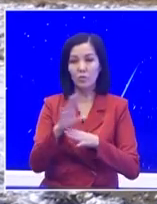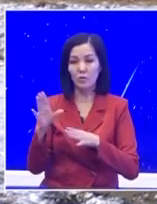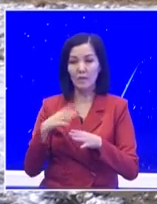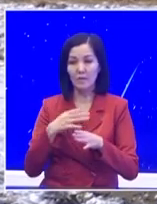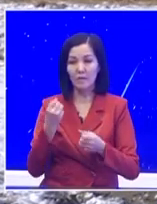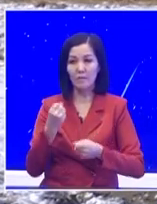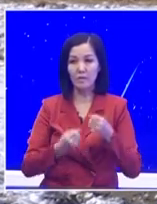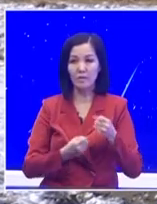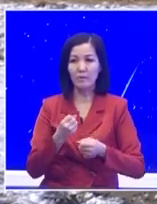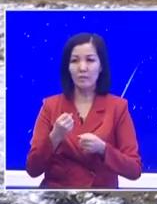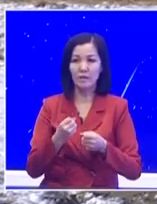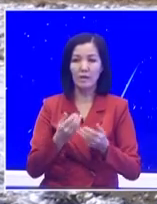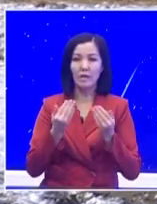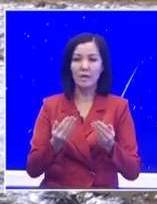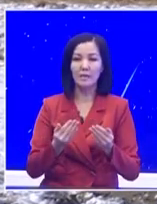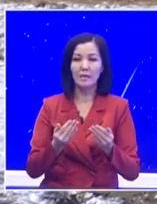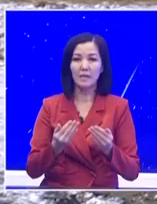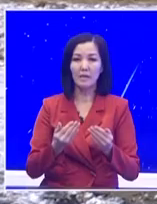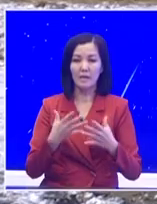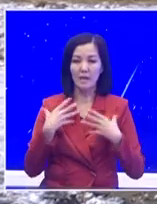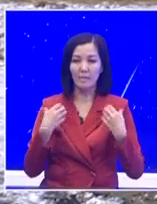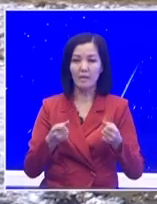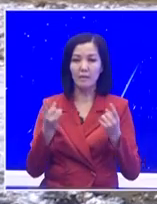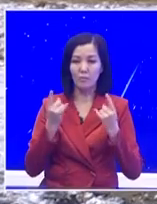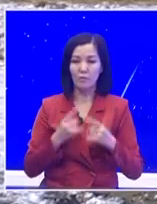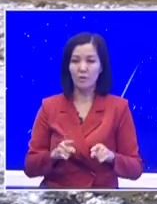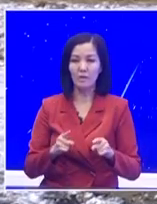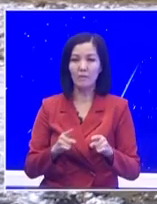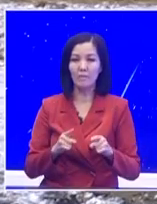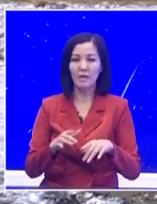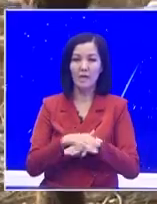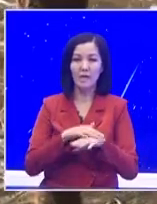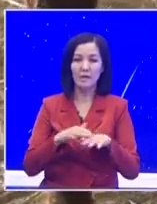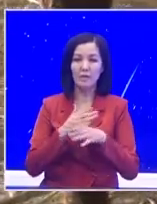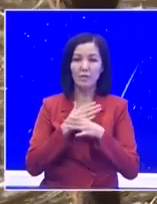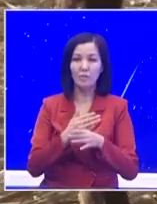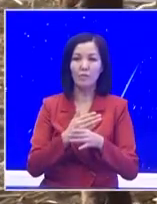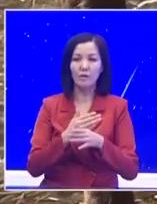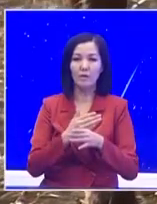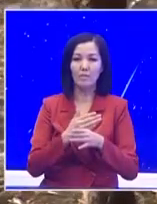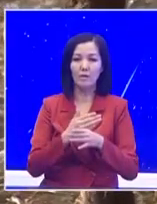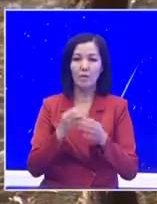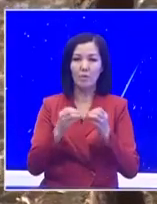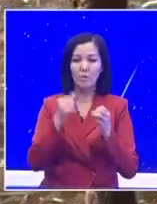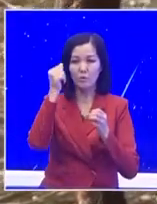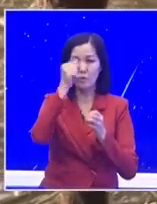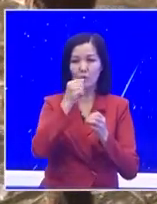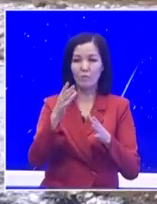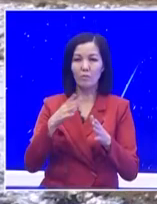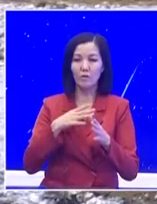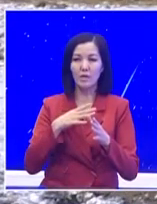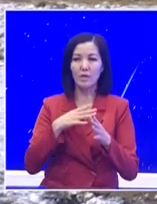осы. Құдайға шүкір, енді өзірге барған аман есен босанып, ел жұрттың арқасында. Енді 10 жыл болды, одан бері қарай 10 жыл болды.